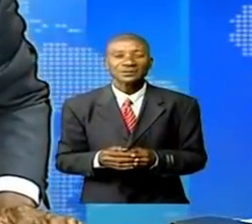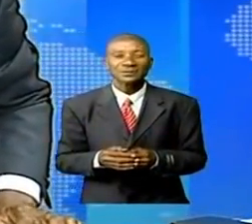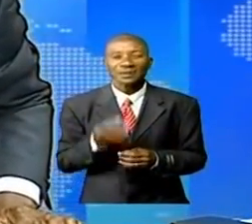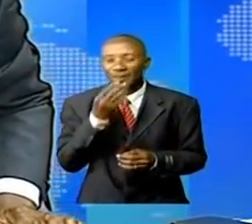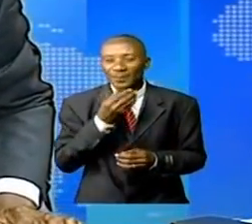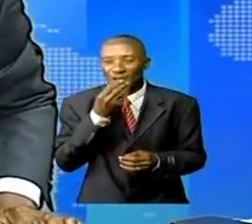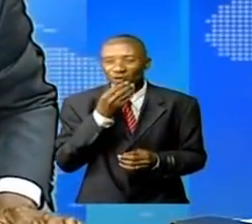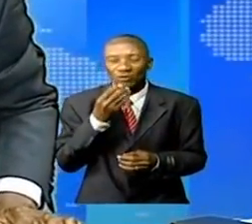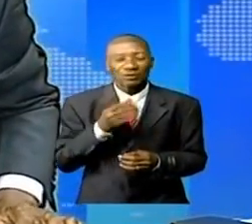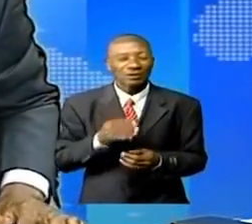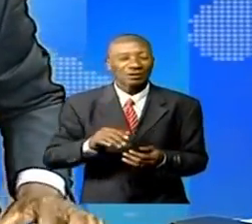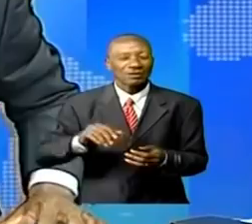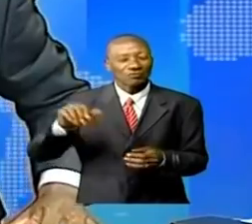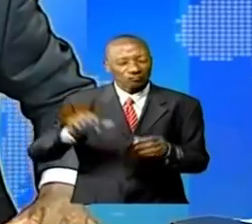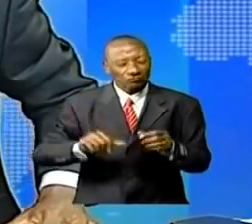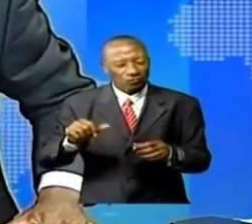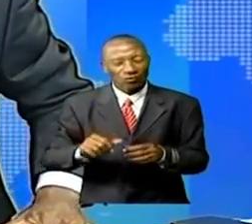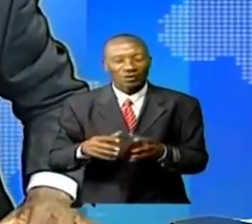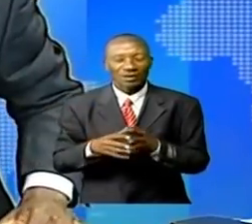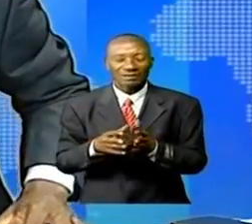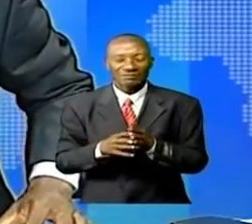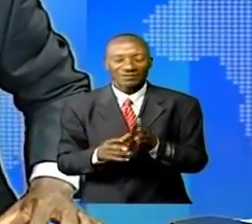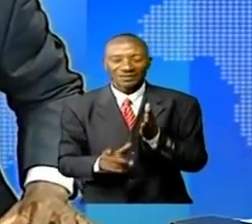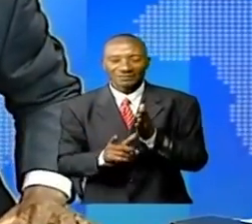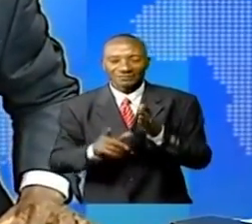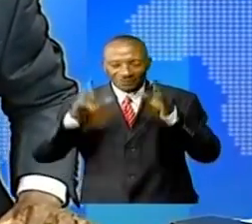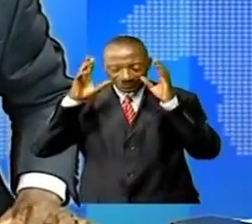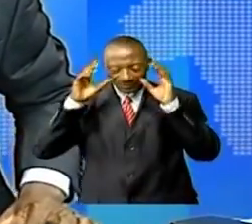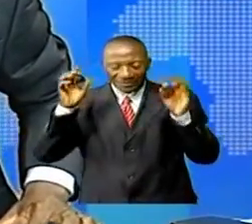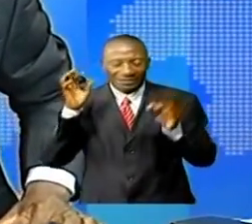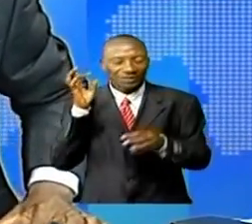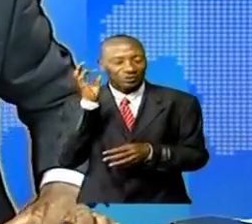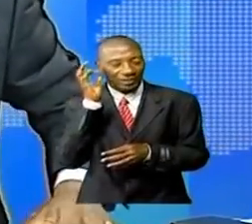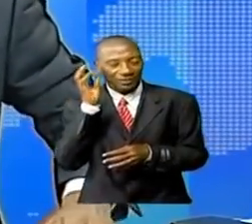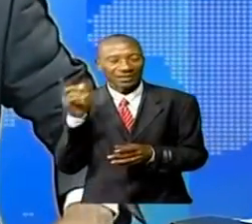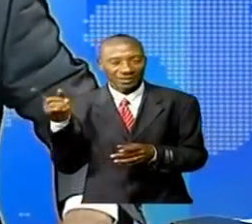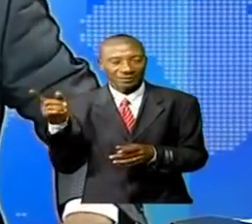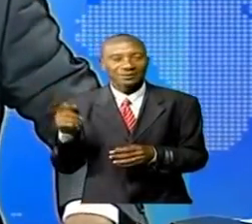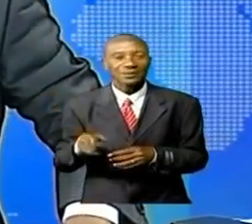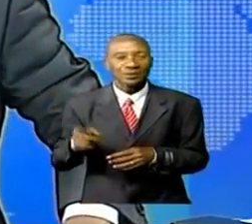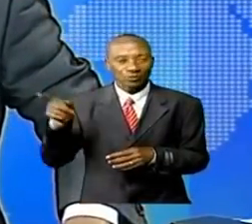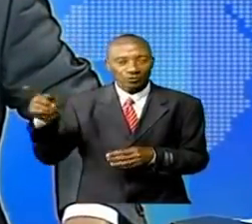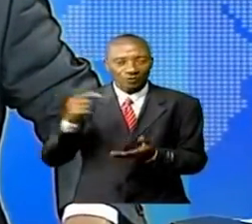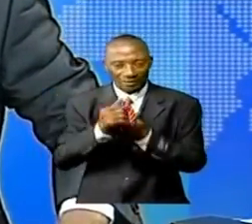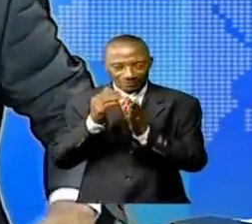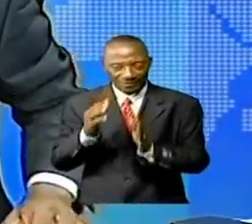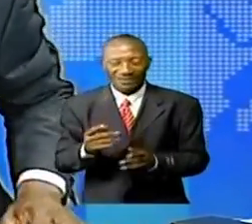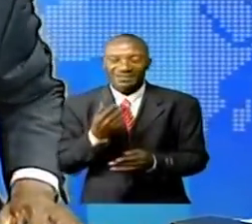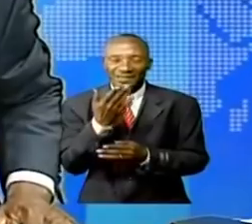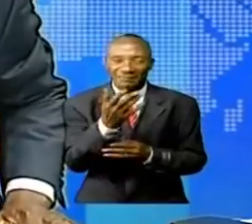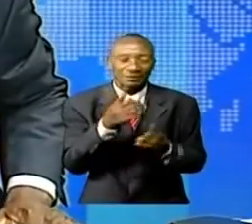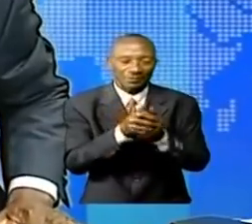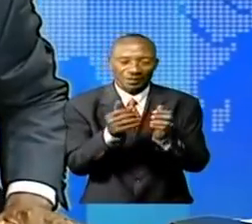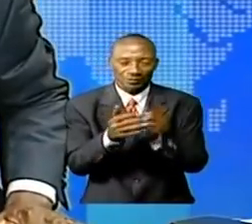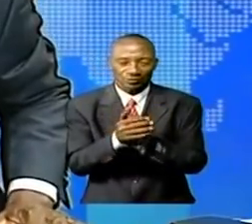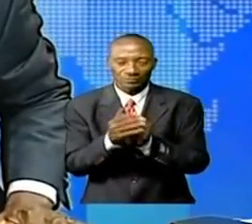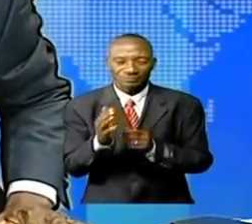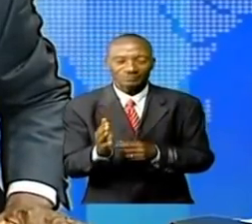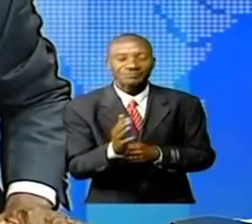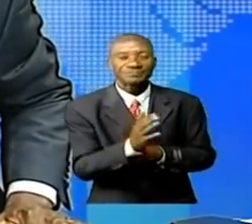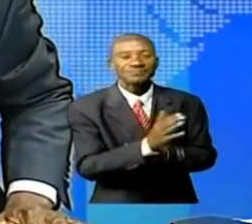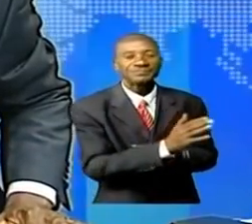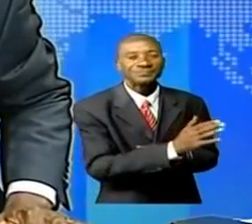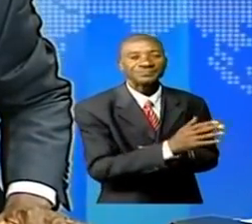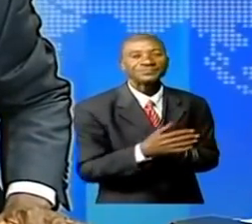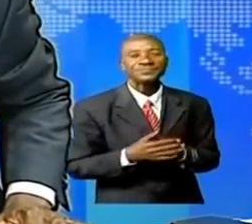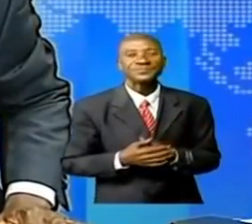l'acteur politique a fini par présenter ses excuses à la République démocratique du Congo. Sur quoi devrait travailler